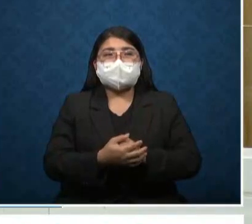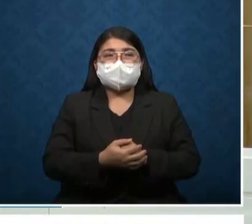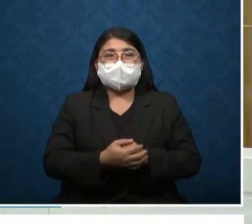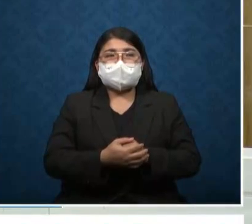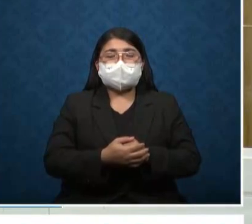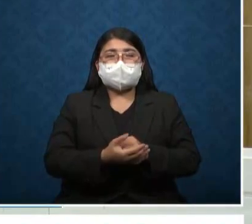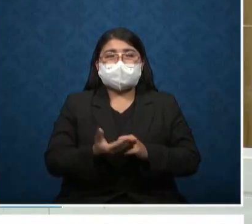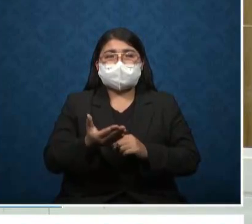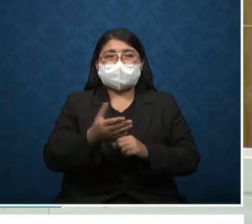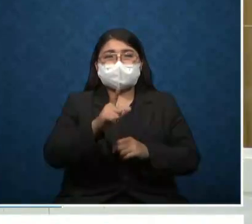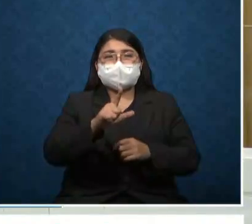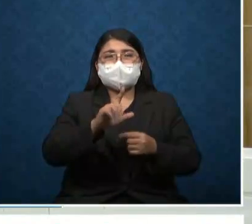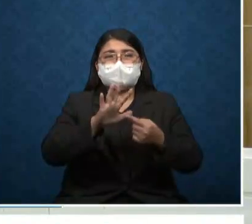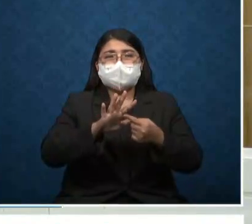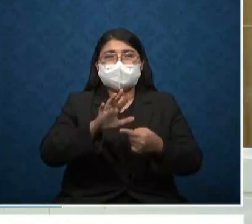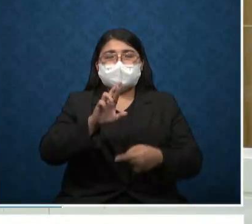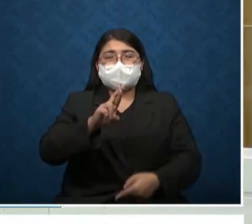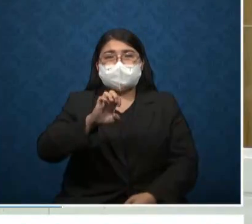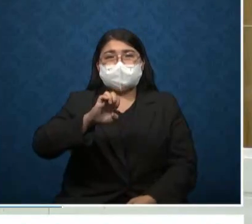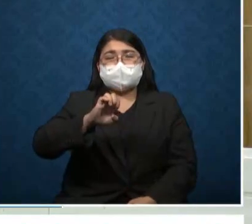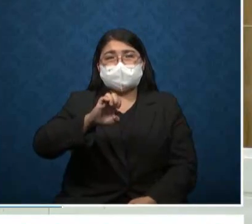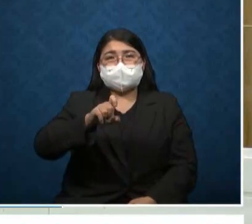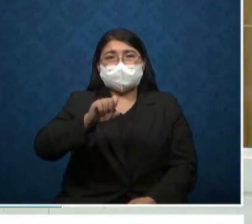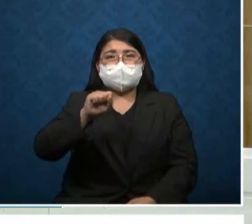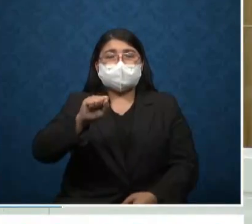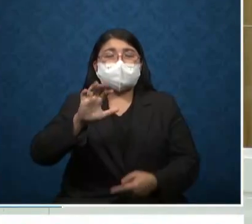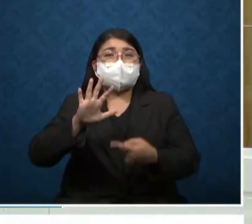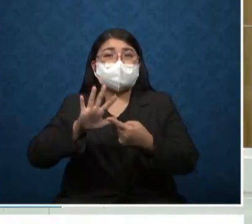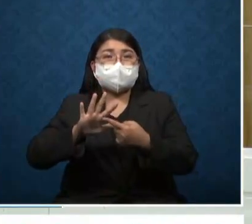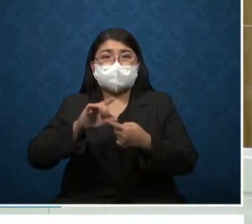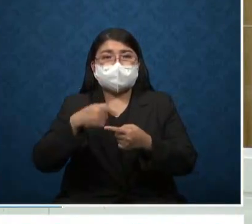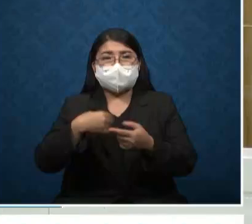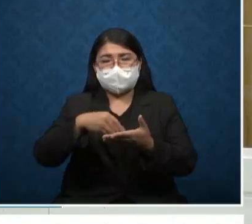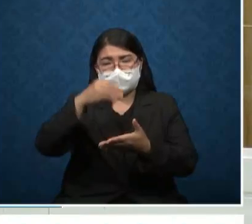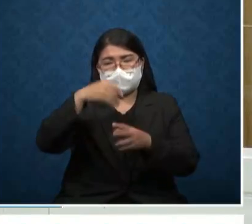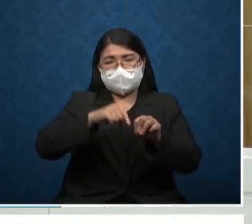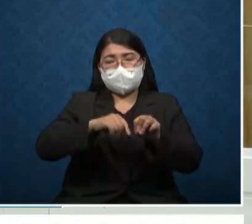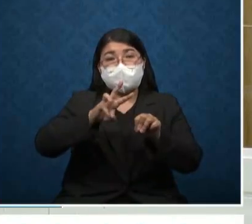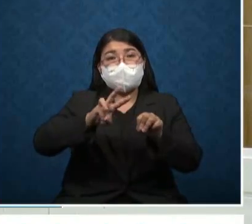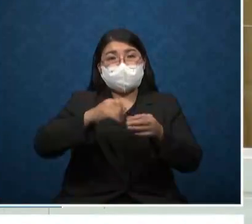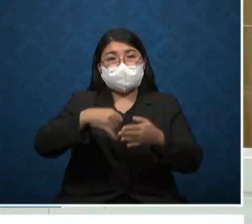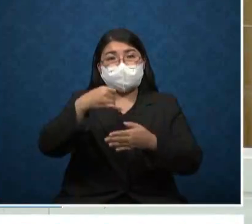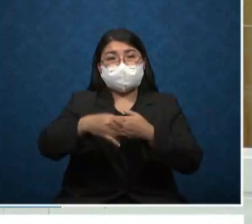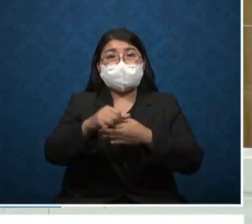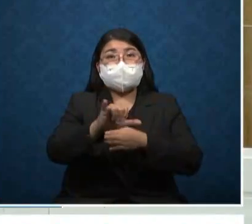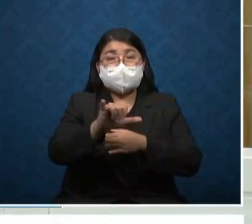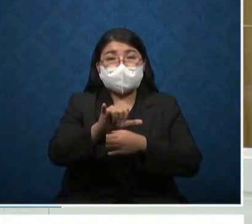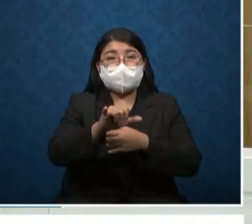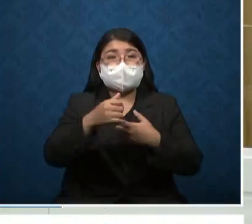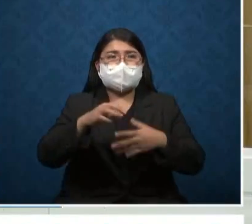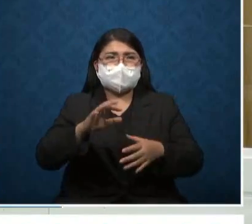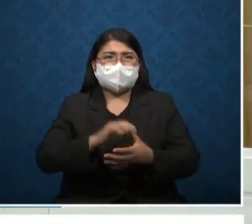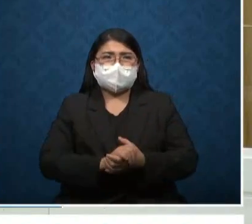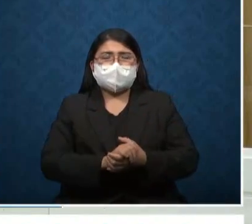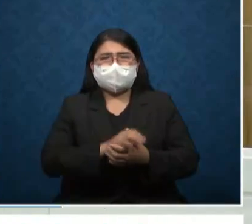ที่เป็ Lapper ของโลกเขาจากปเทศไทยไปตั้งแต่ยไมไดจบเมาะหกนับลมา เทียบปสบคว